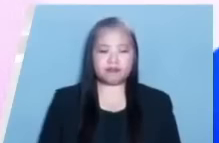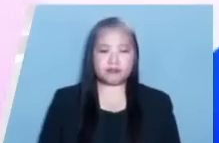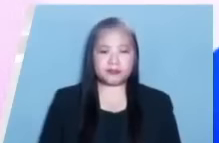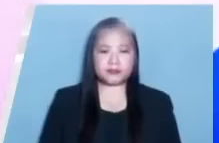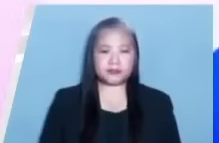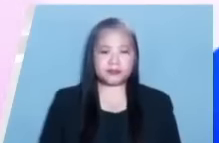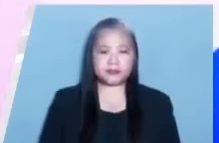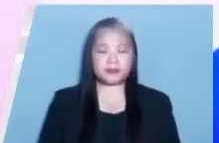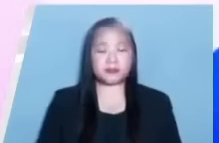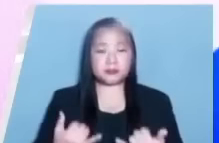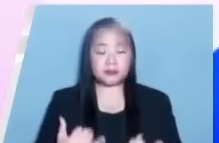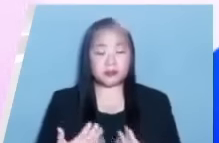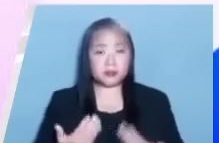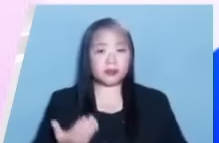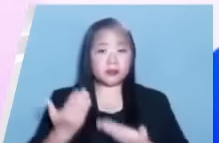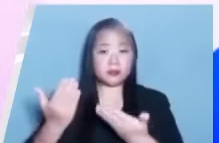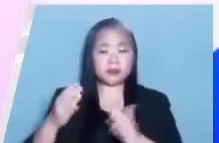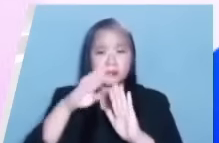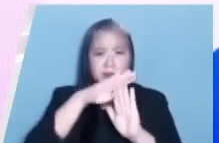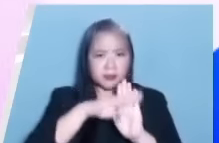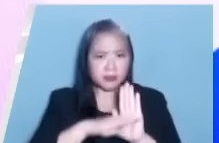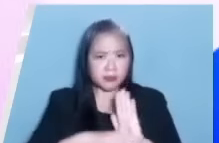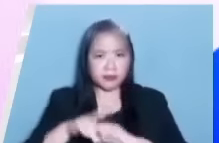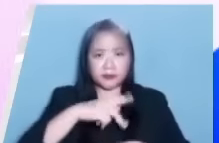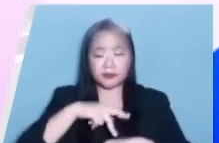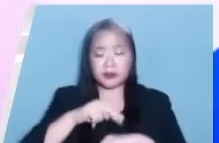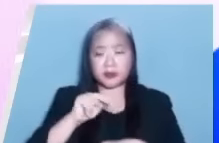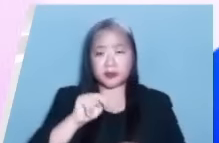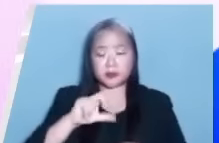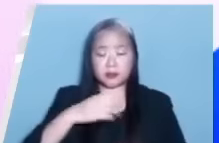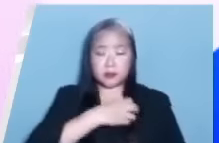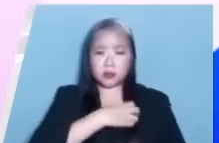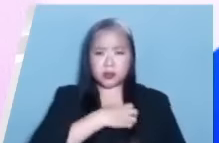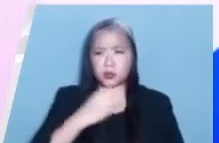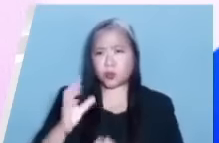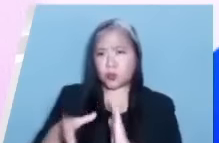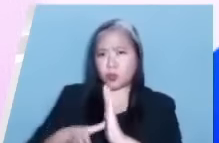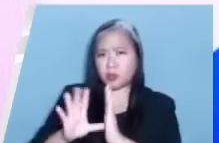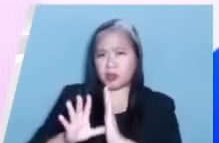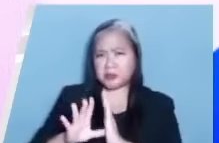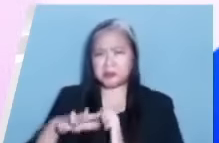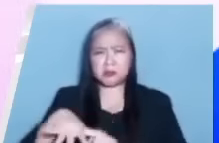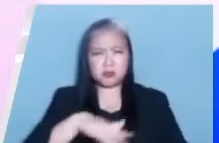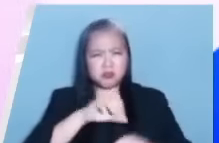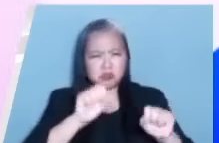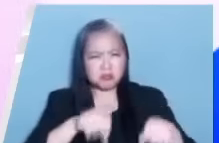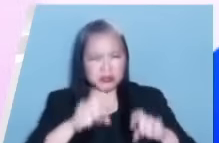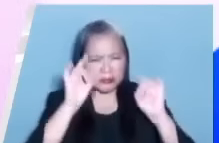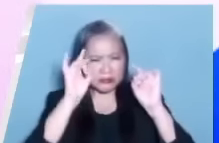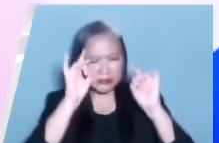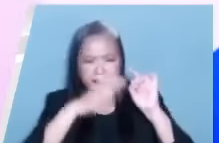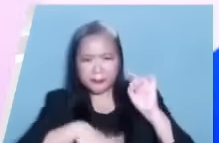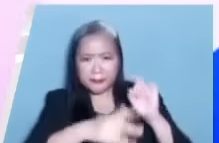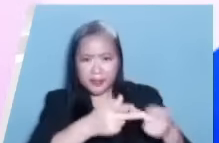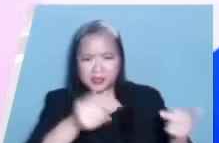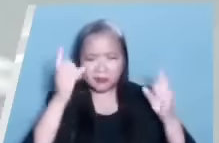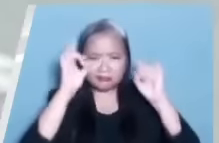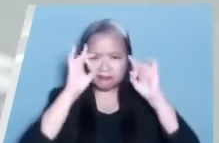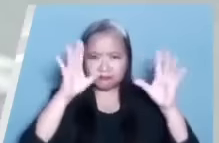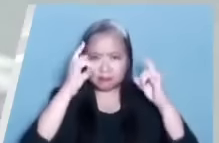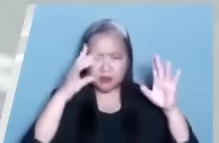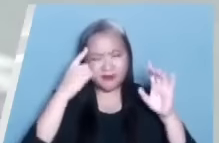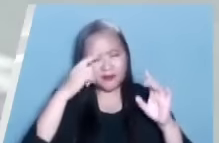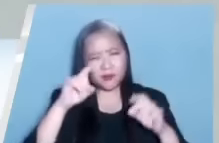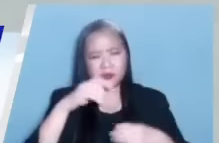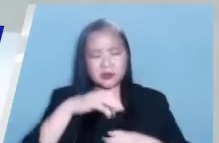Nagsubmit na ng listahan ng Philippine National Police sa COMELEC ng potential election areas of concern para sa eleksyon 2025. Ayon